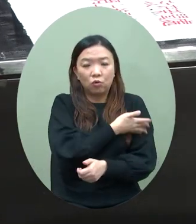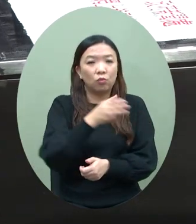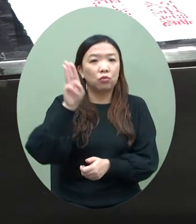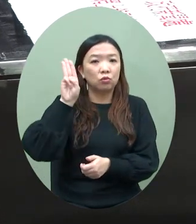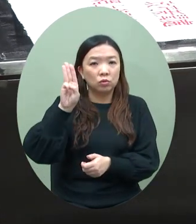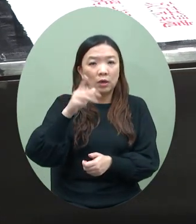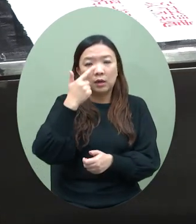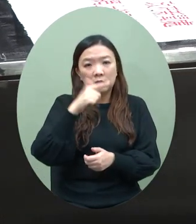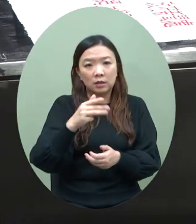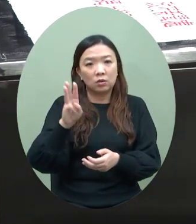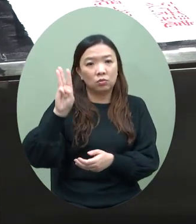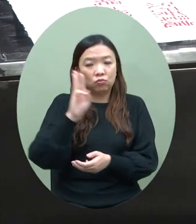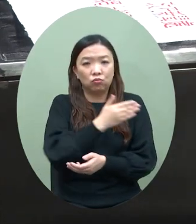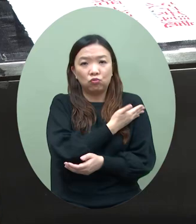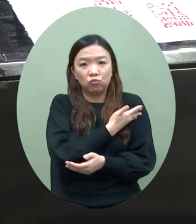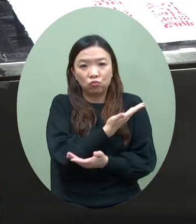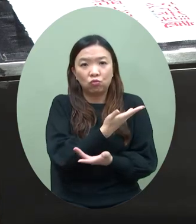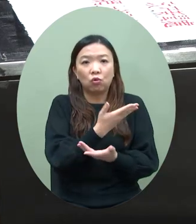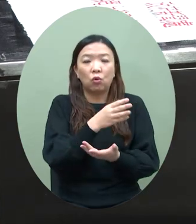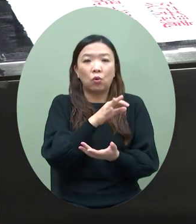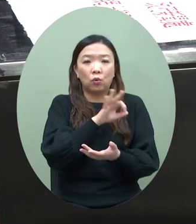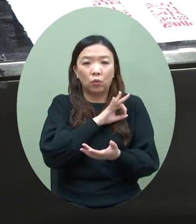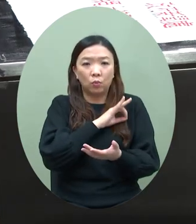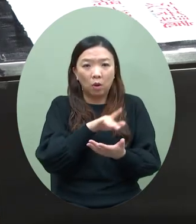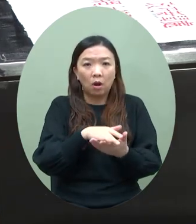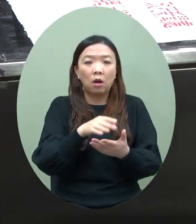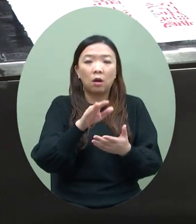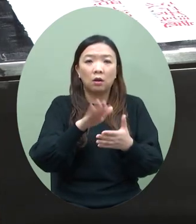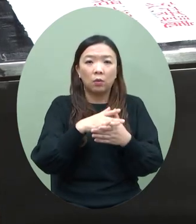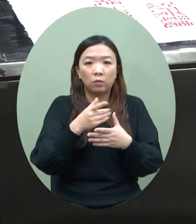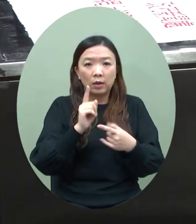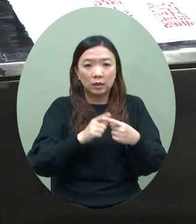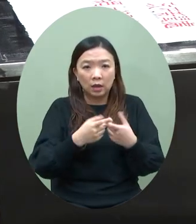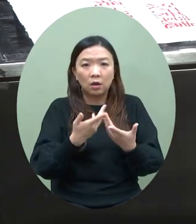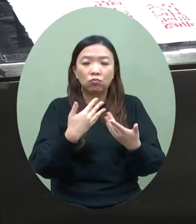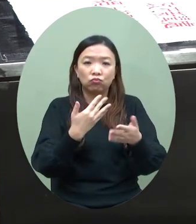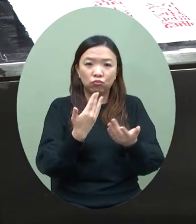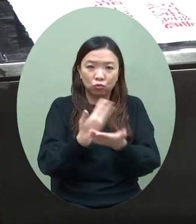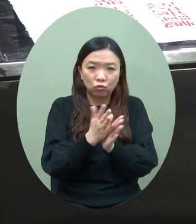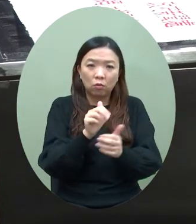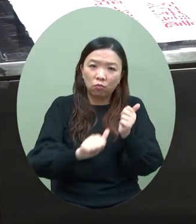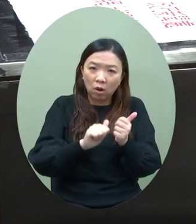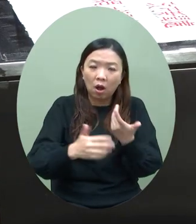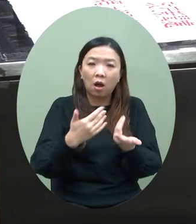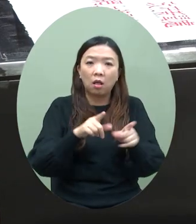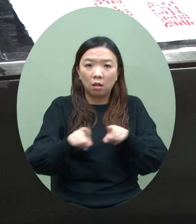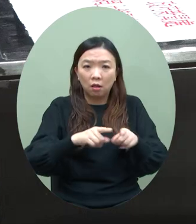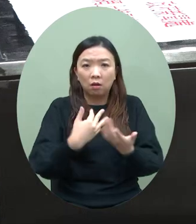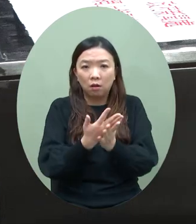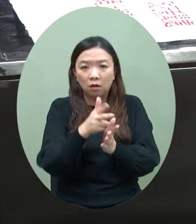員公會之前有講過，因為出聲明同宣誓之後咧，預計一啲理事佢哋可能冇辦法繼續留喺政府工作，想知道局